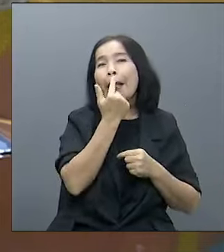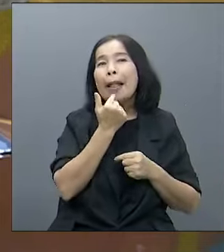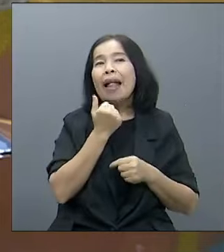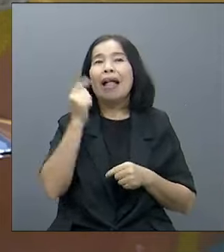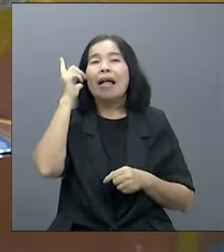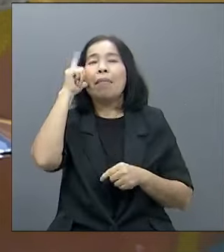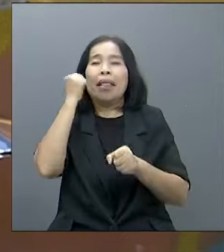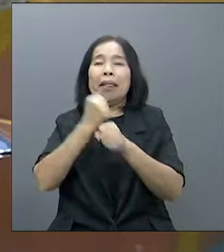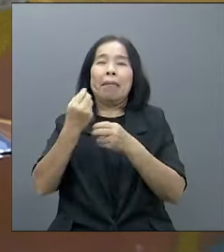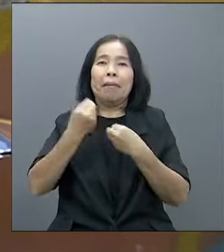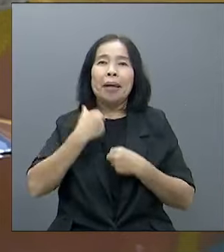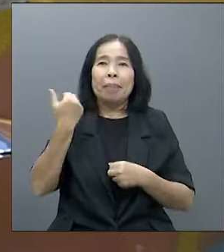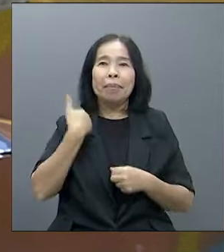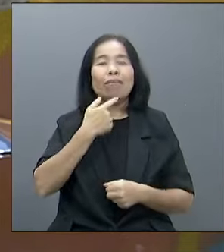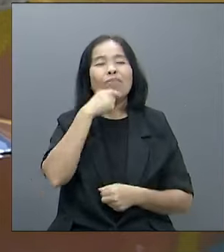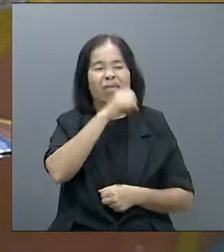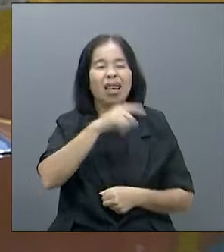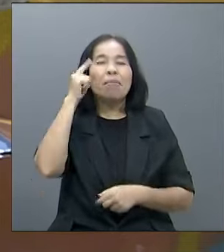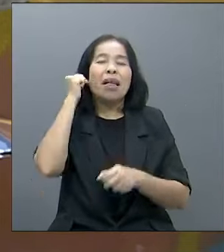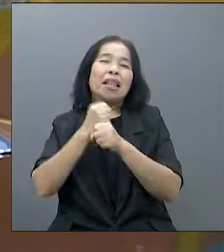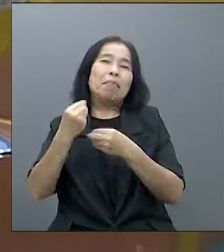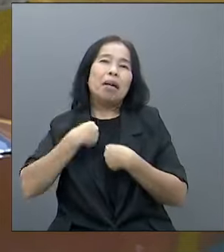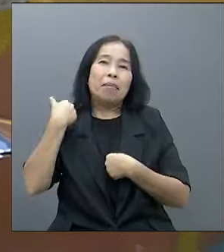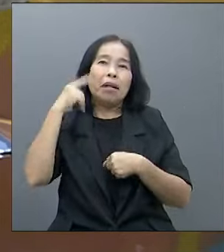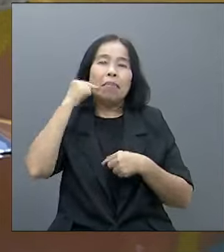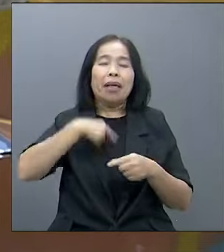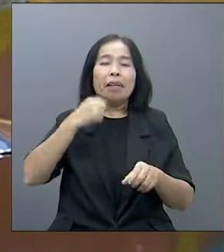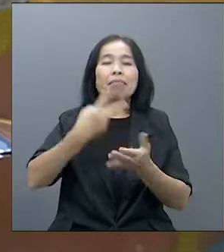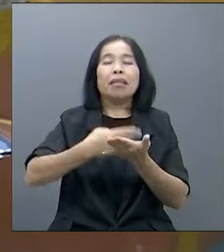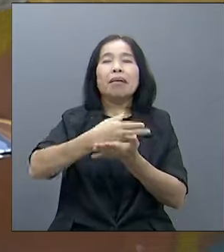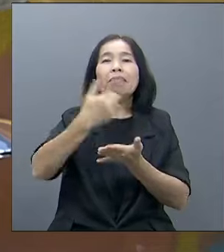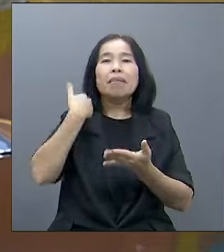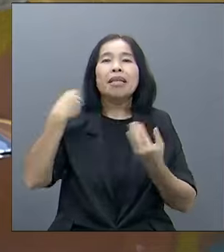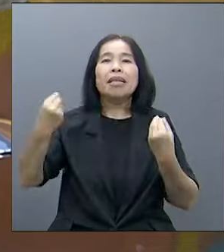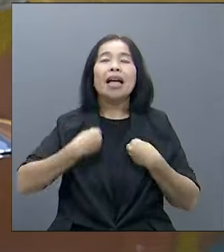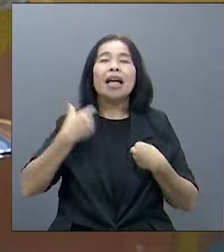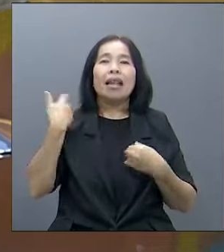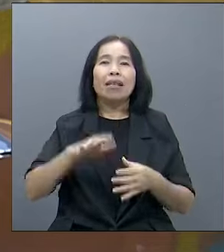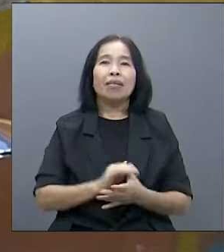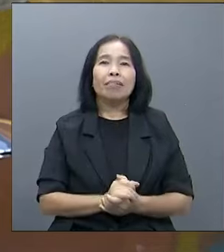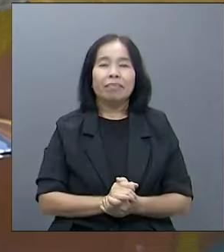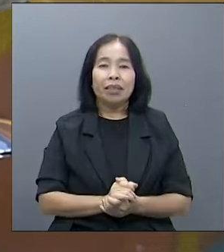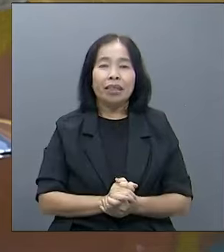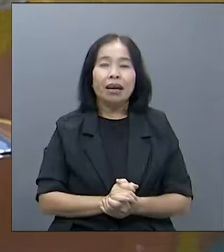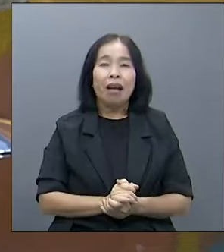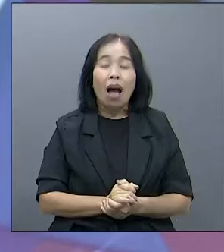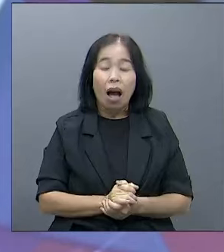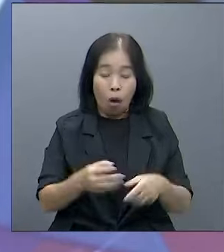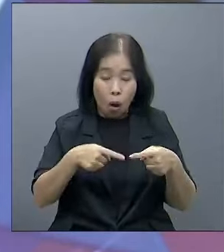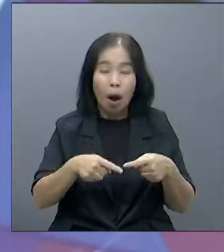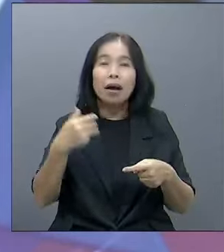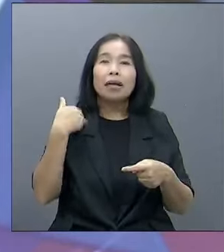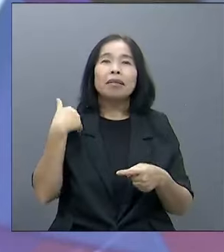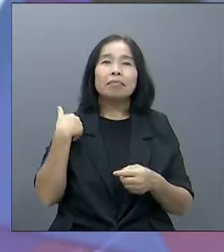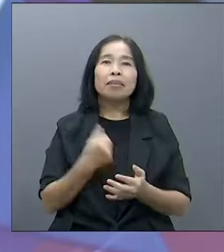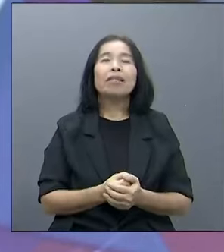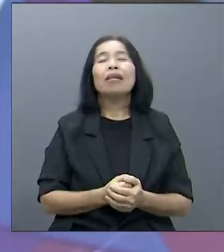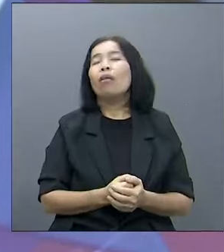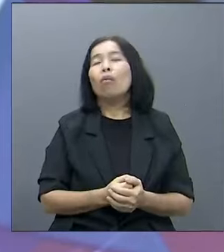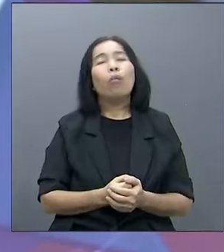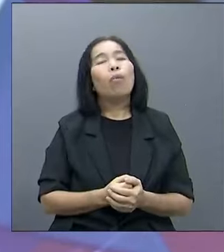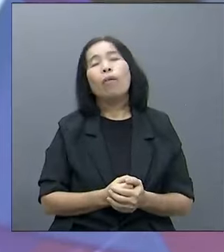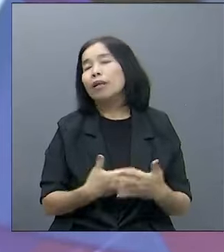กันแม่ก็จะแต่งให้ชุดแม่ก็เป็นช่างตัดเย็บเสื้อผ้าอยู่แล้วเขาก็จะแบบเลือกชุดมาให้ลูกนะ คะ โอ้คุณศาสิธรบอกว่าสาวชมัยชีวิตเธออยู่กับการกีฬาม